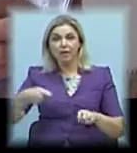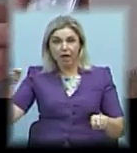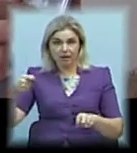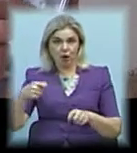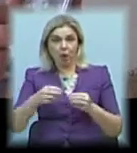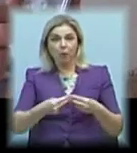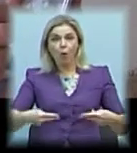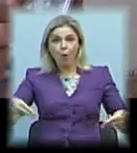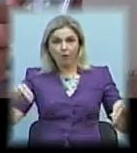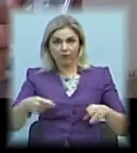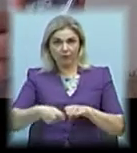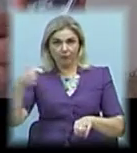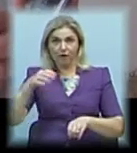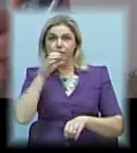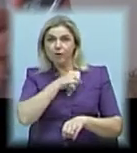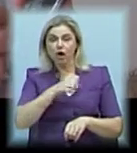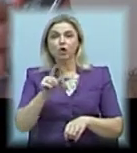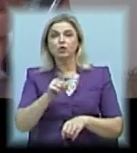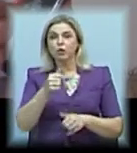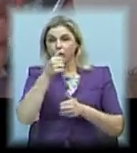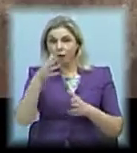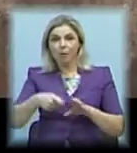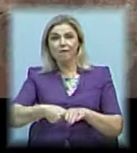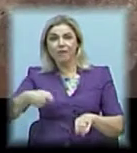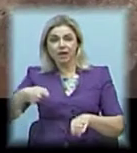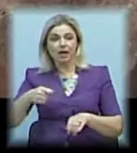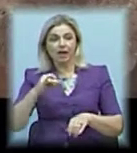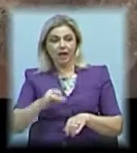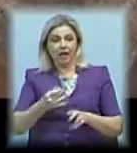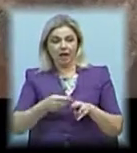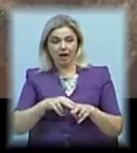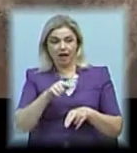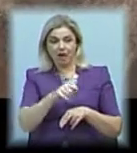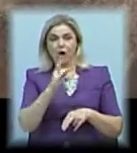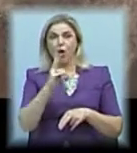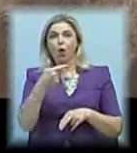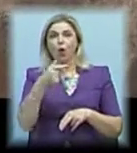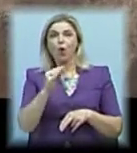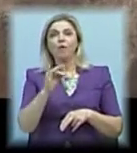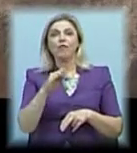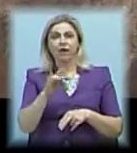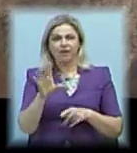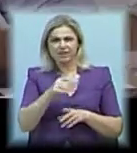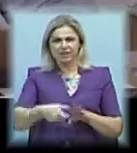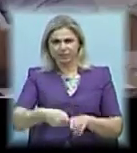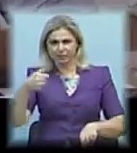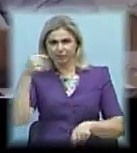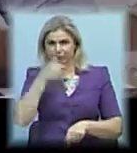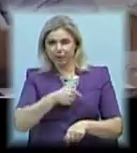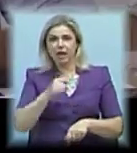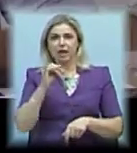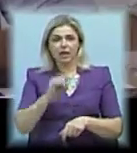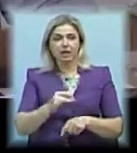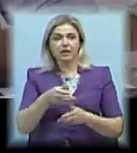витягли. Те, що витягнути було неможливо, ось вони розкрили лежаки, ось це ось гофри, які вони все це вирвали з м'ясом. Розрізали